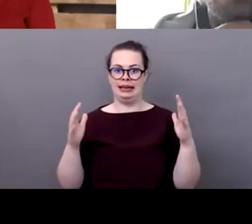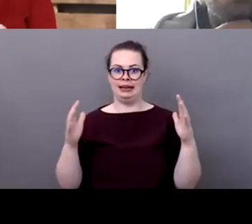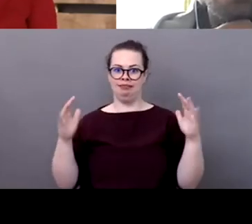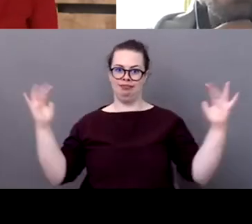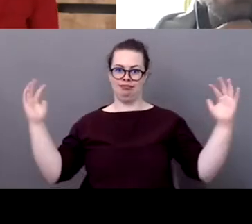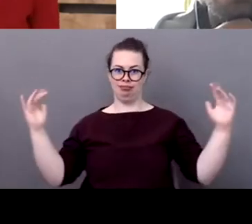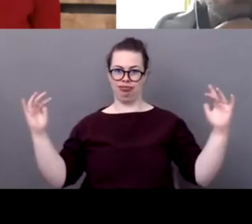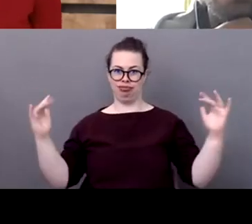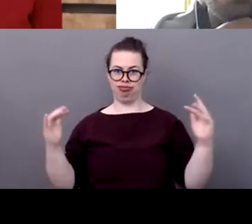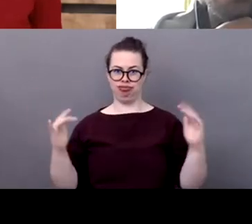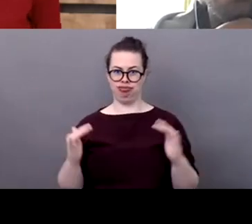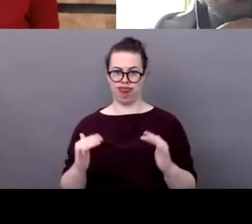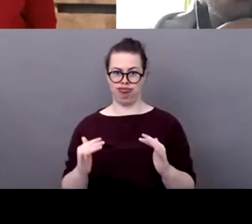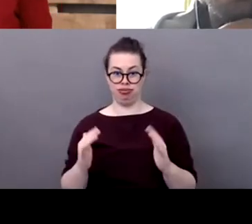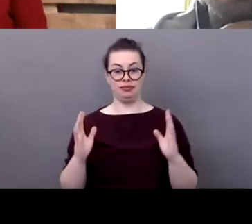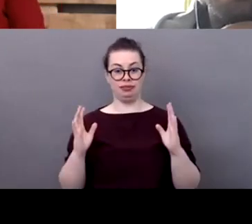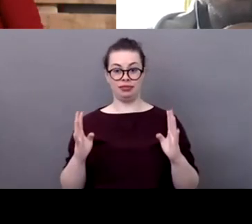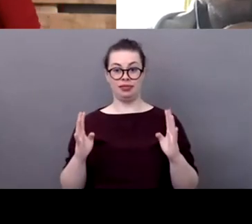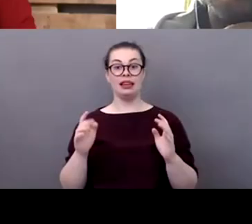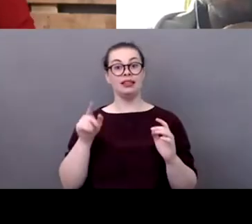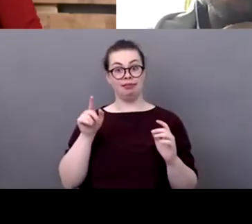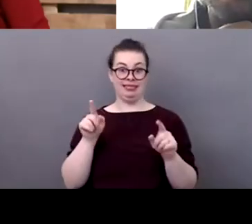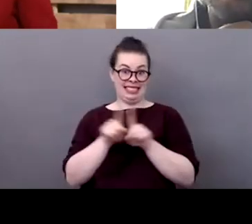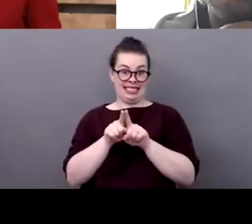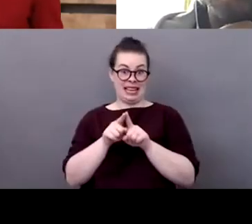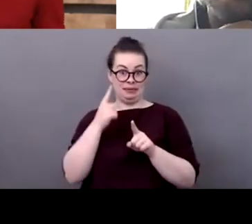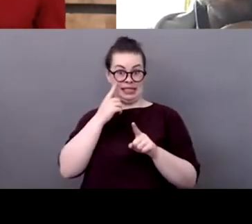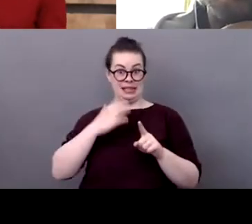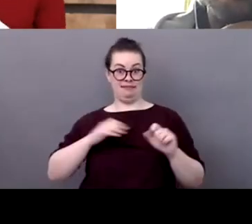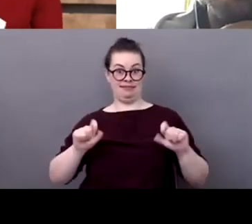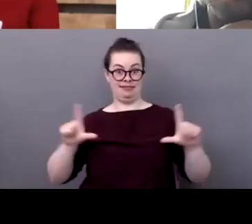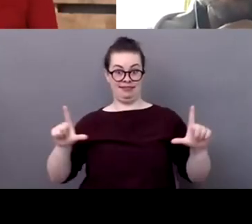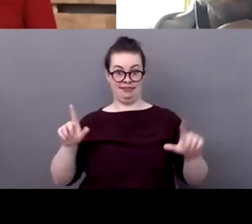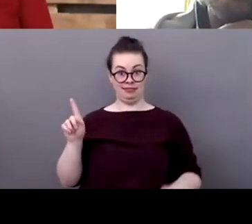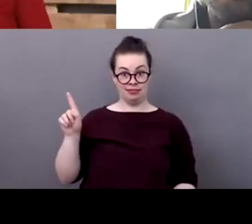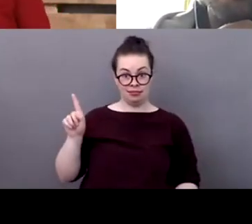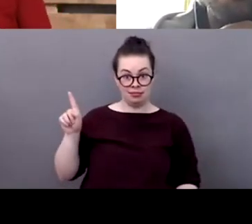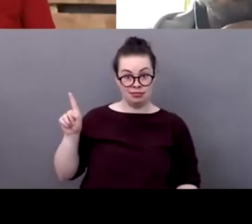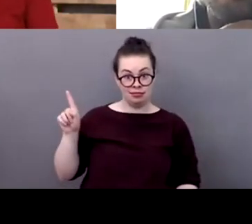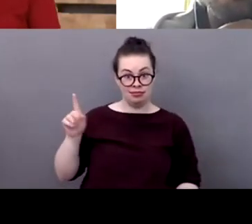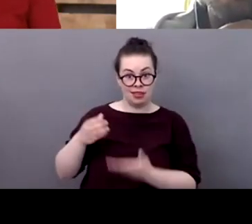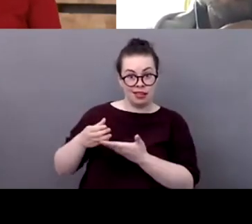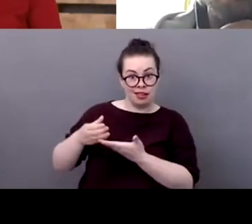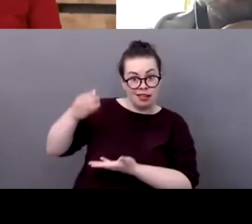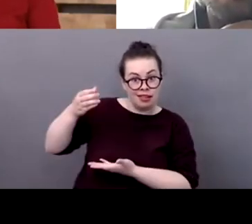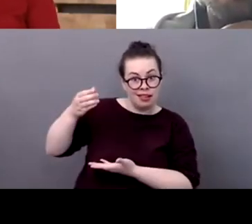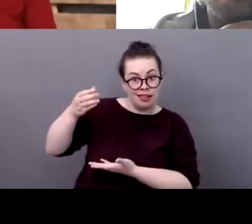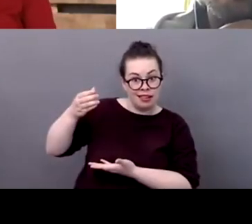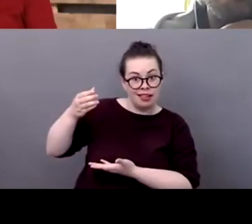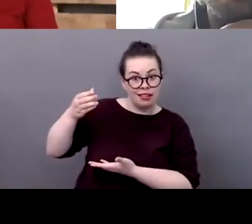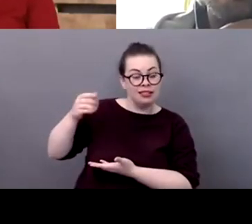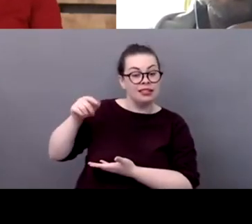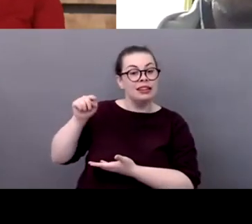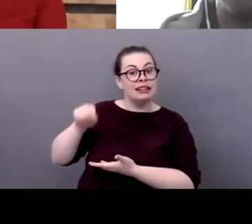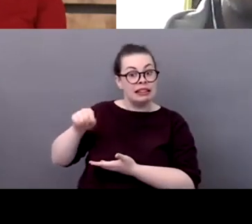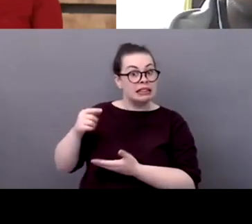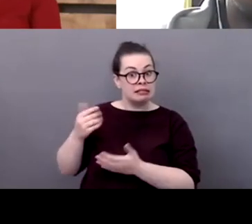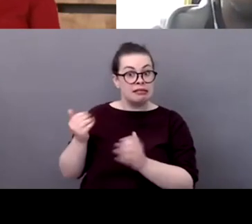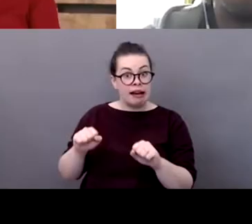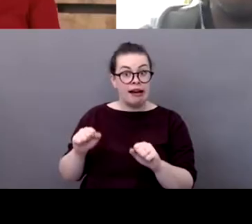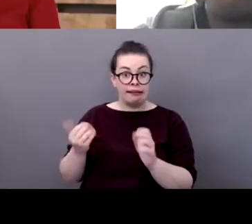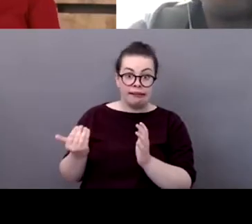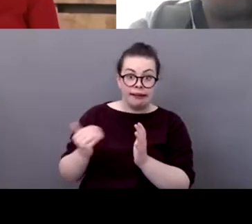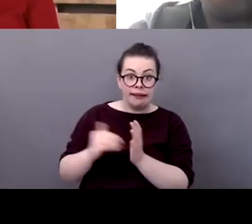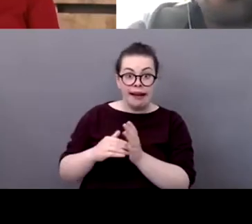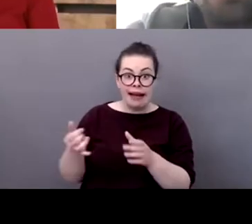Hein. aujourd'hui, je bois de l'eau. Mais ben, si votre gobelet est consigné, vous irez le rendre